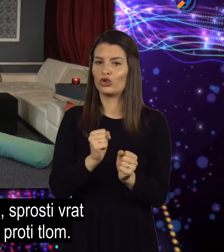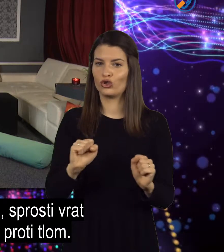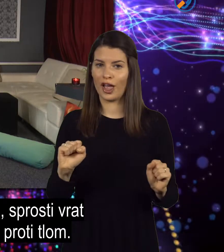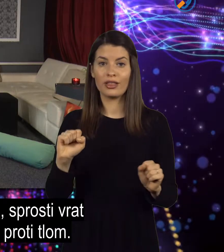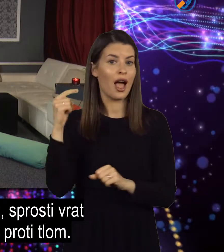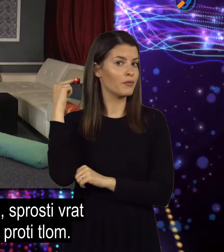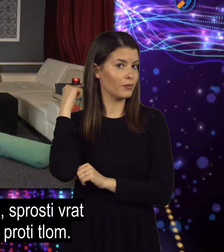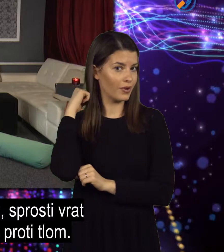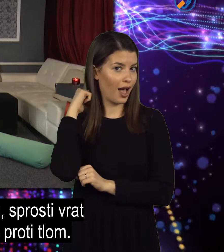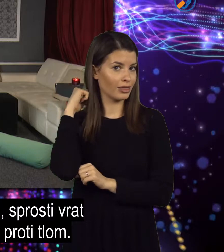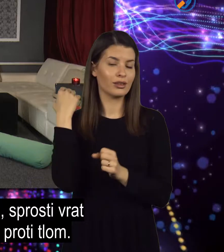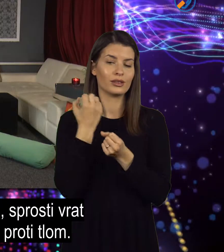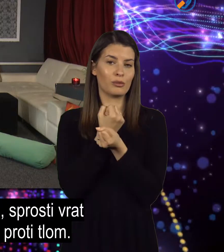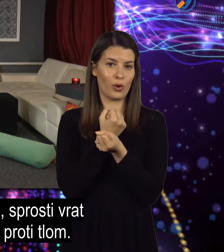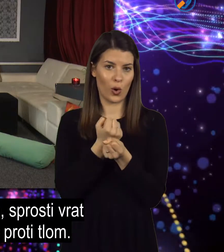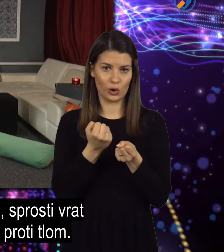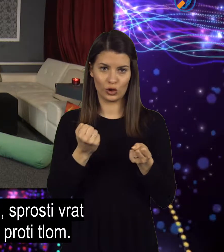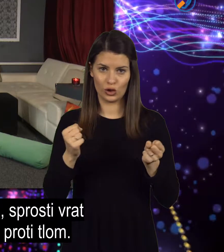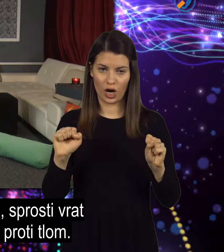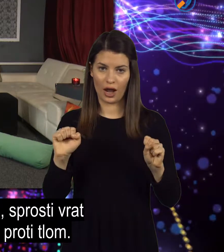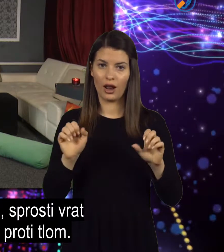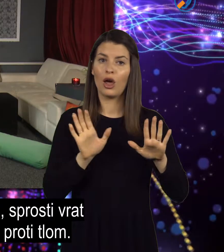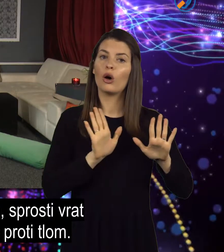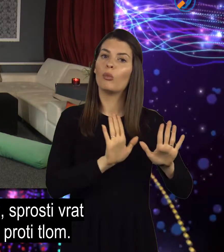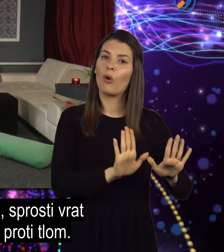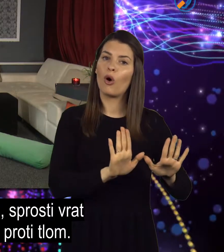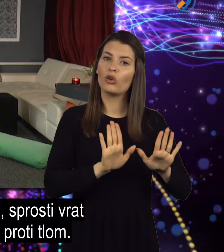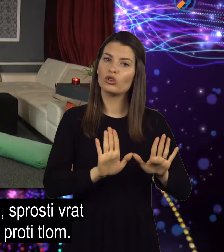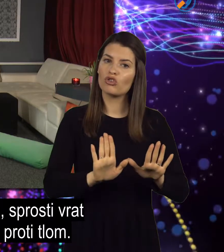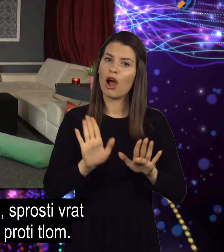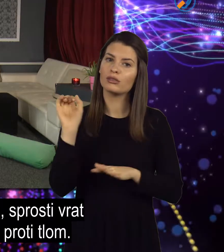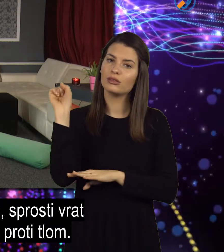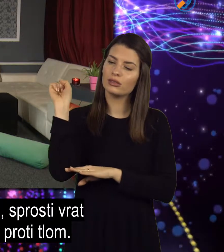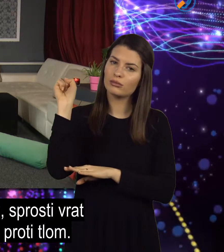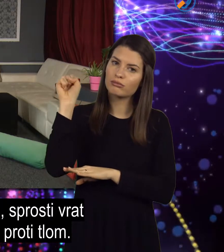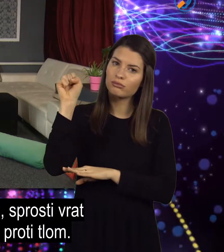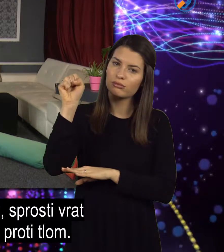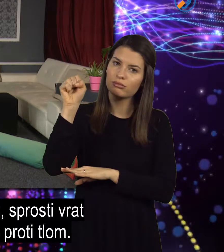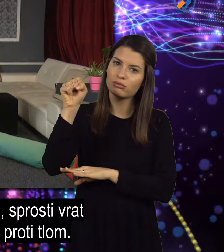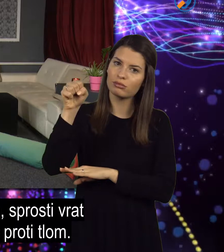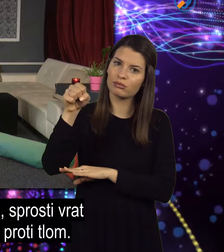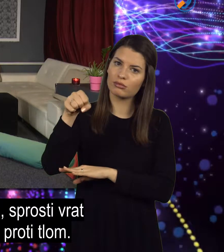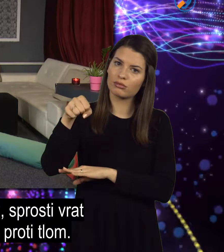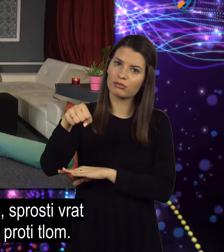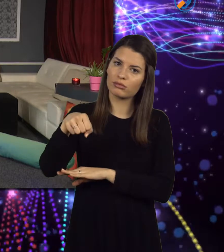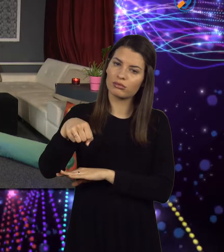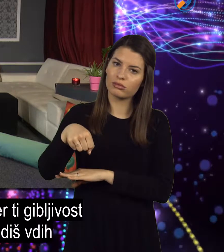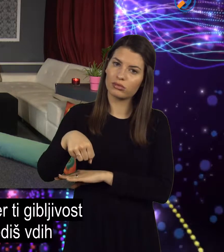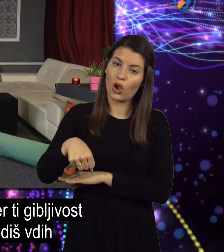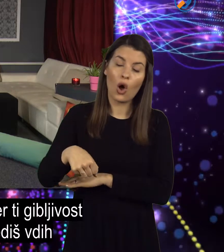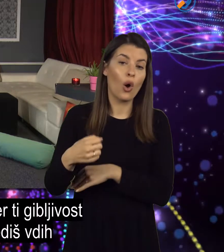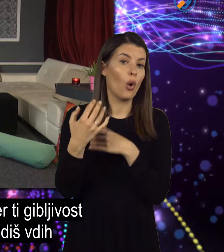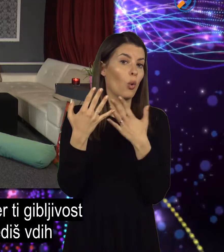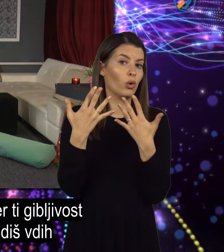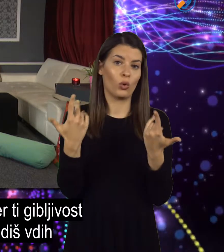sproščena, sprosti vrat in počasi potuješ proti tlom. Vstaviš